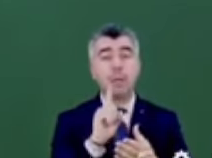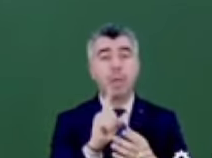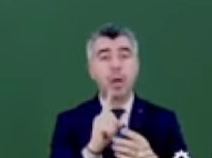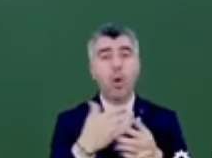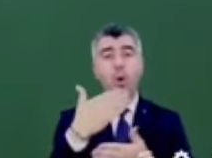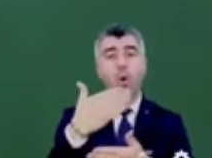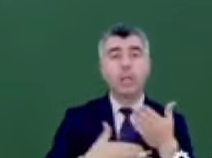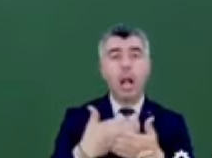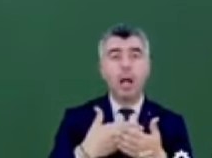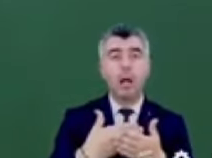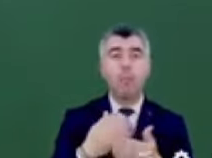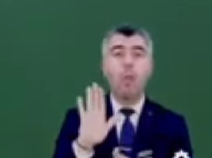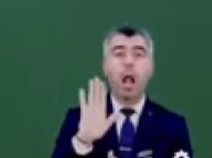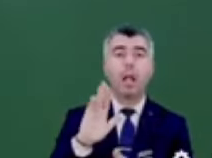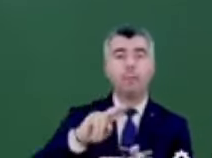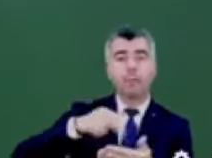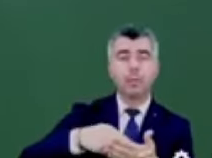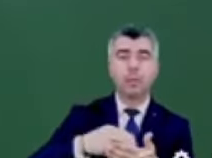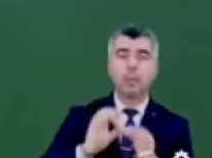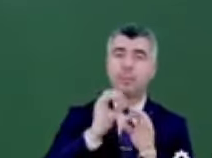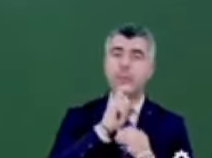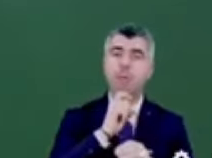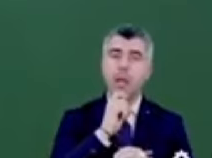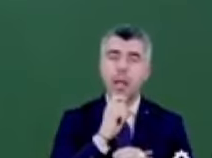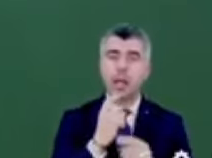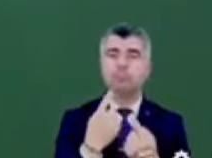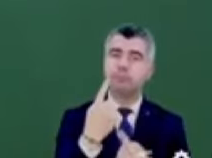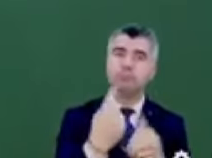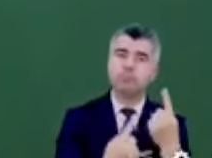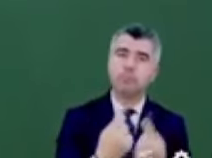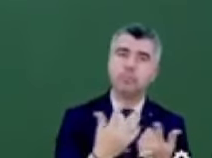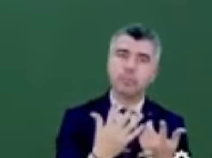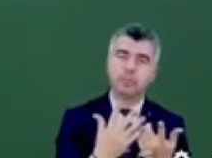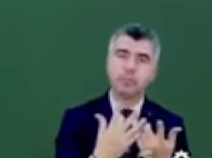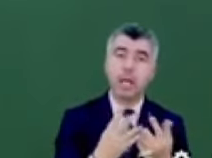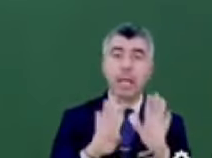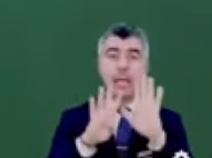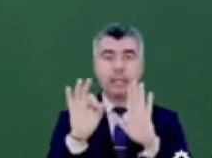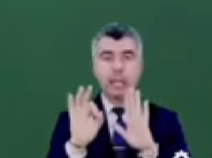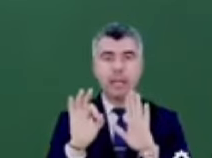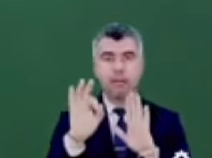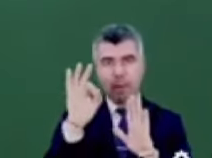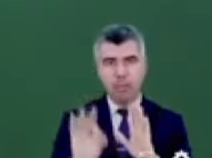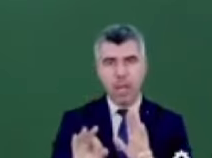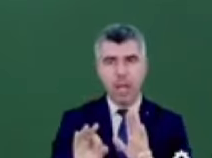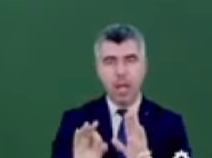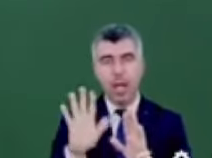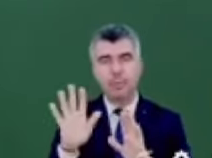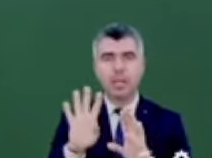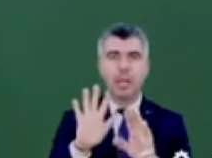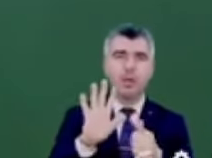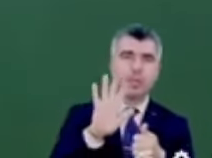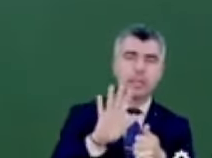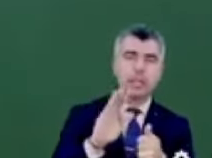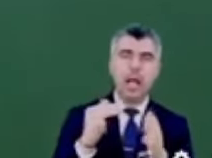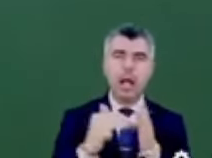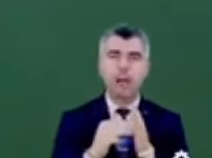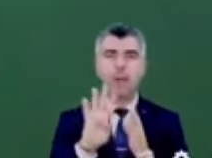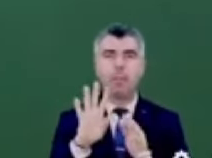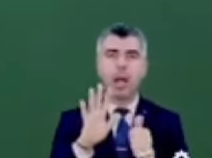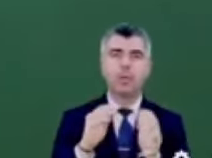الكومبي مازال ماكملناش اما اما اما اما لكن هذا 90% من 65 او من 64